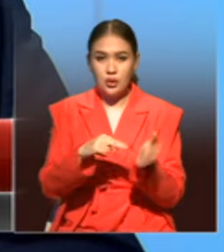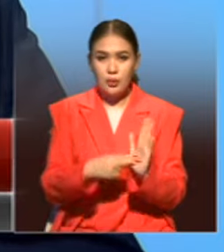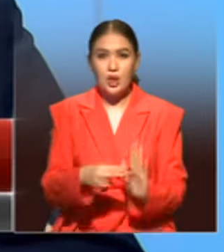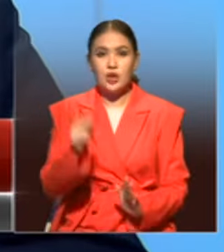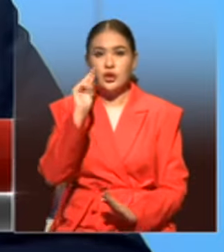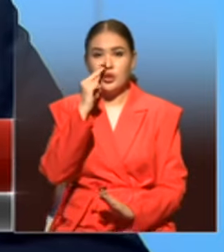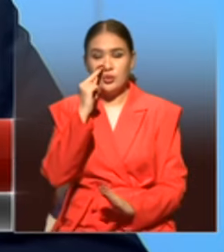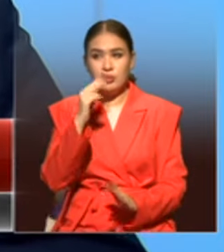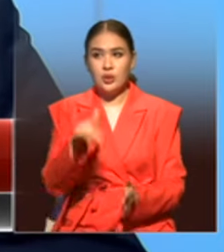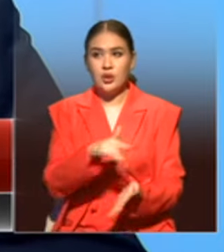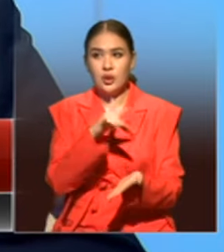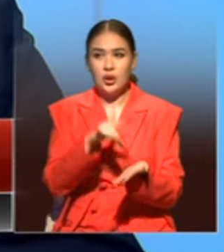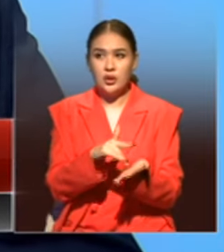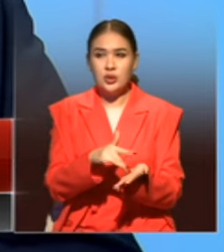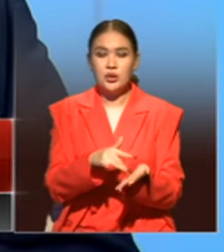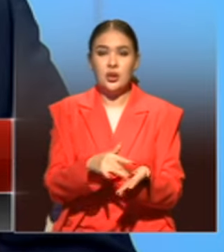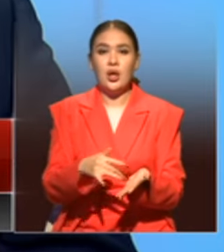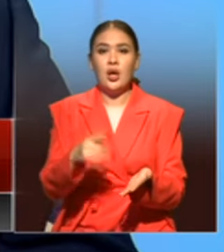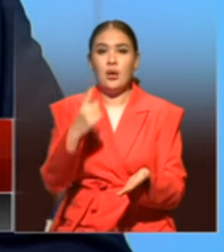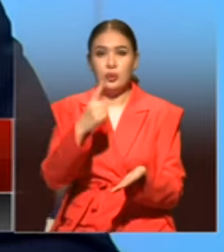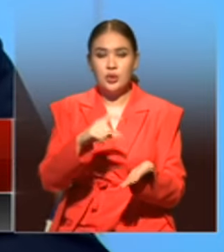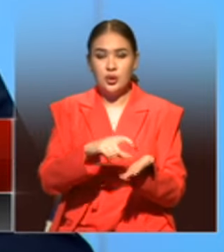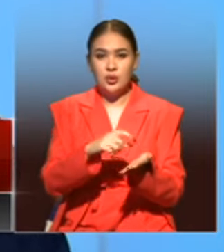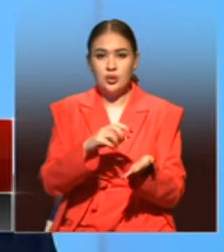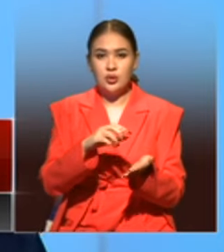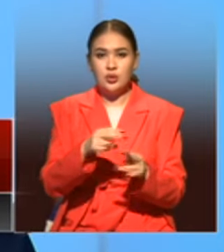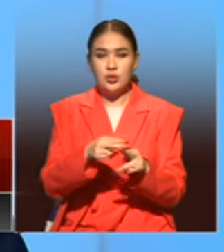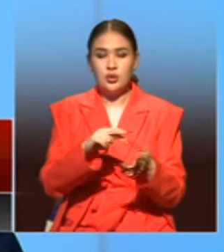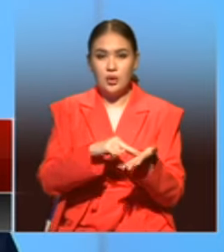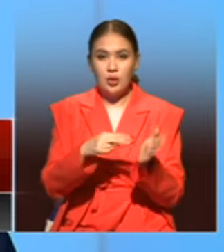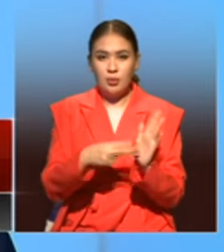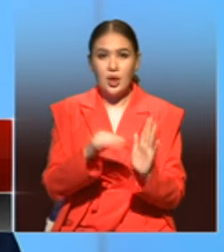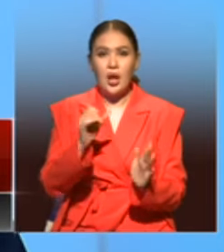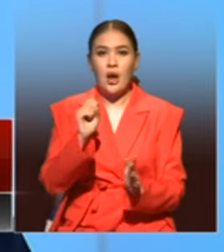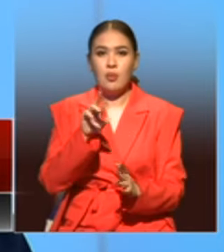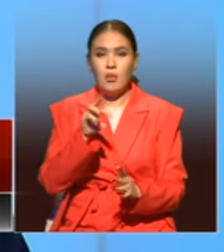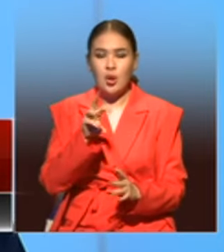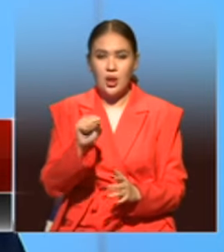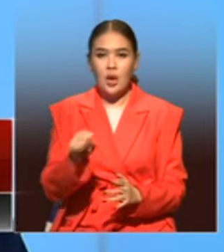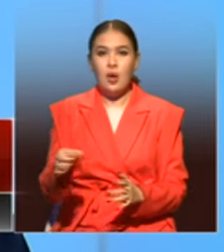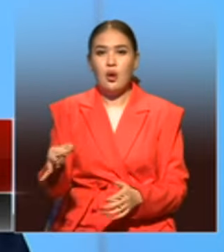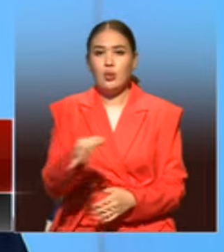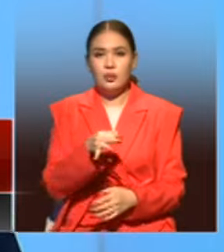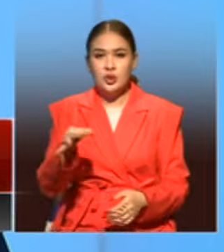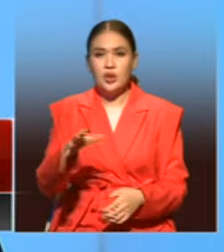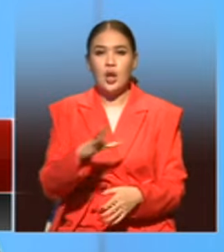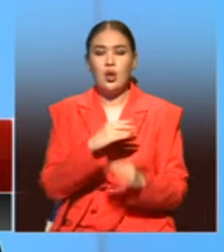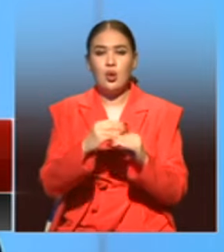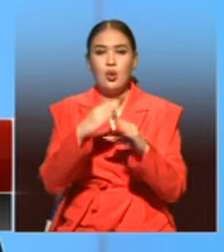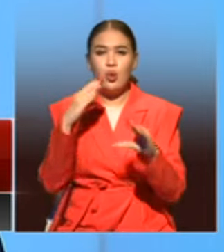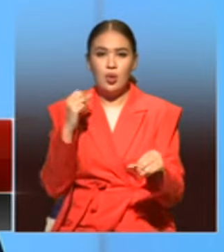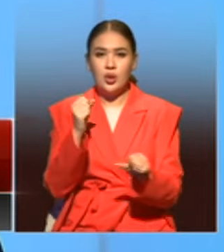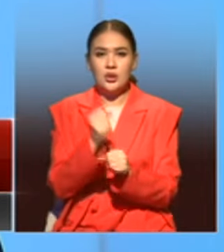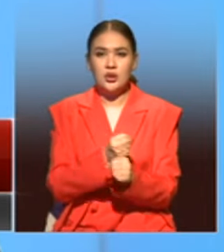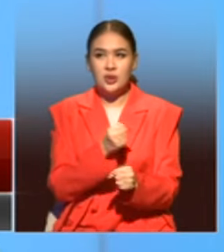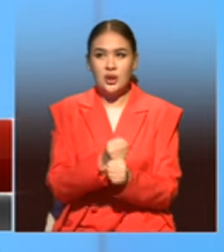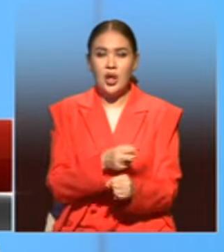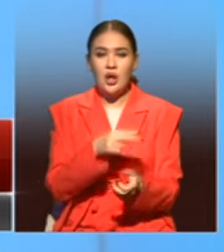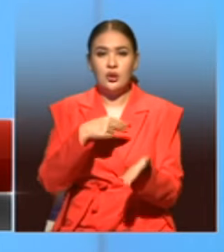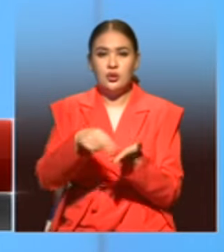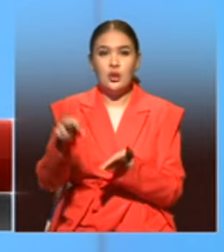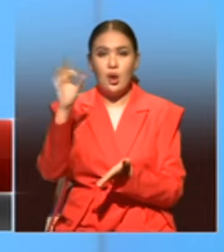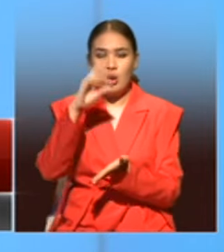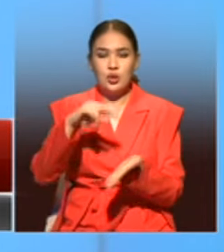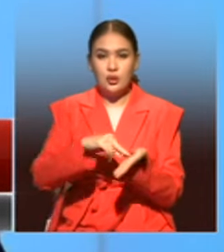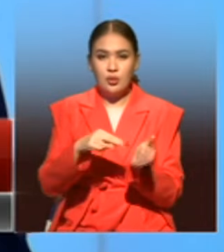қаласындағы шиналарды қайта өңдеу жобасы және де Ақмола облысында жаңағыдай көлік жаңа қоқыс шығаратын көлікті. Бұл негізі көлік сатып алу бойынша